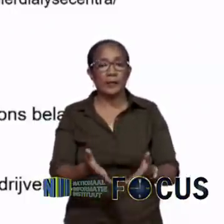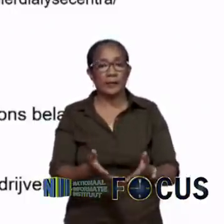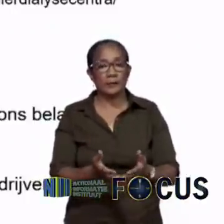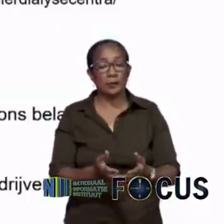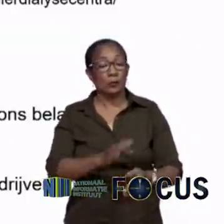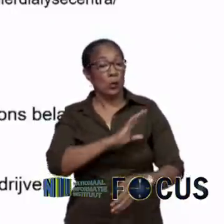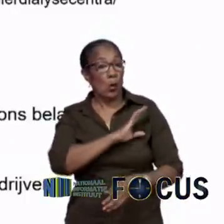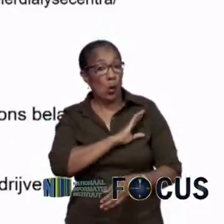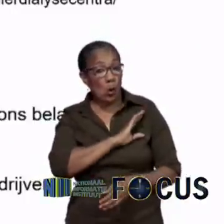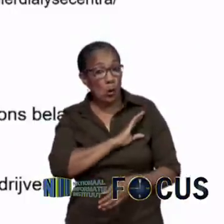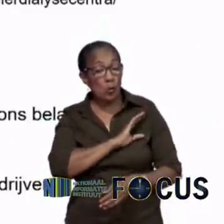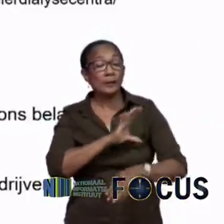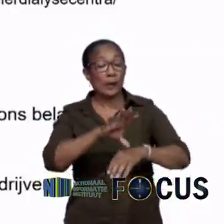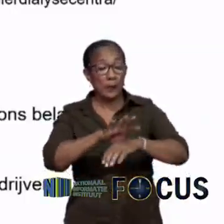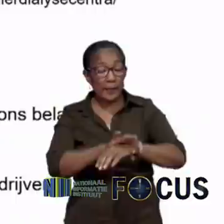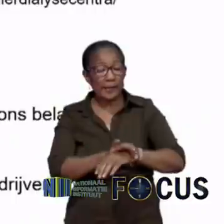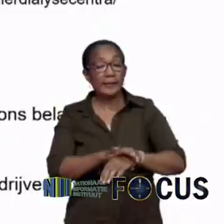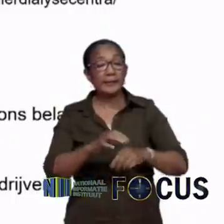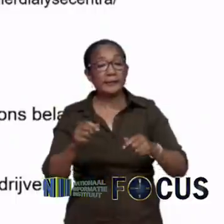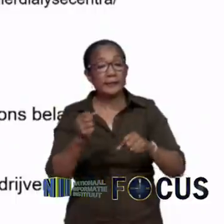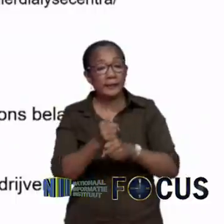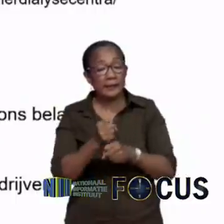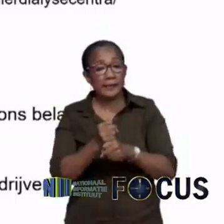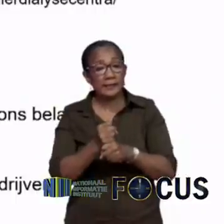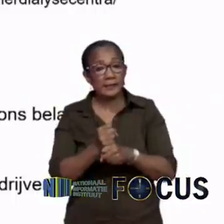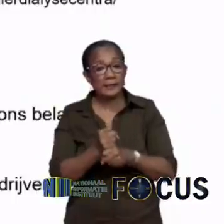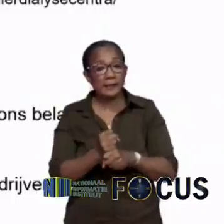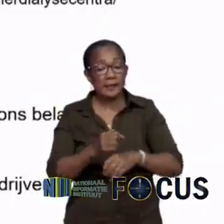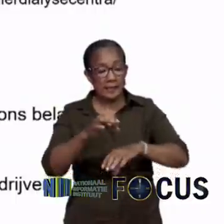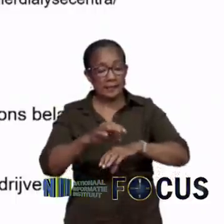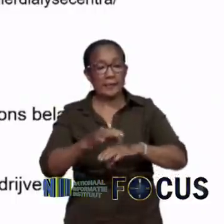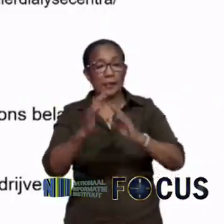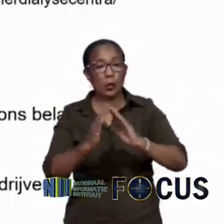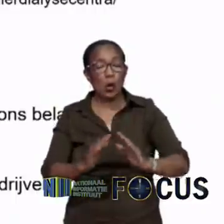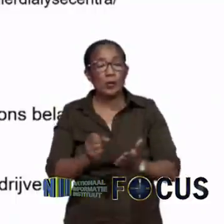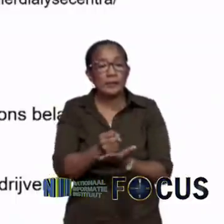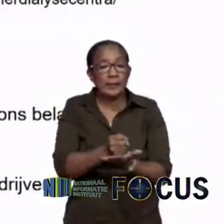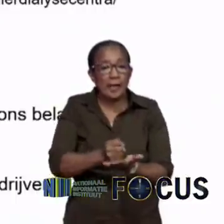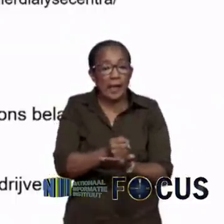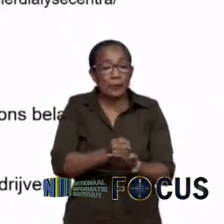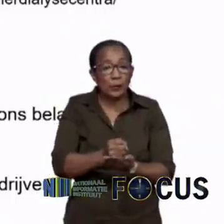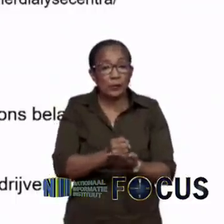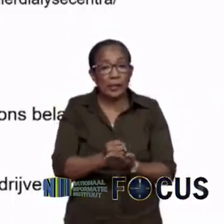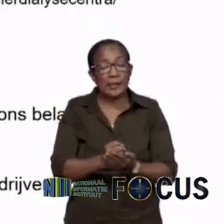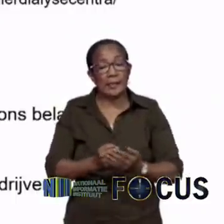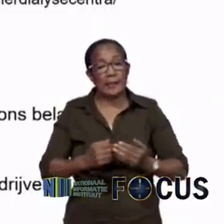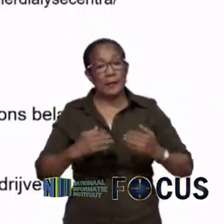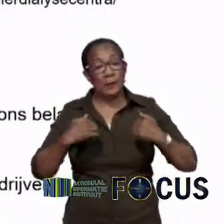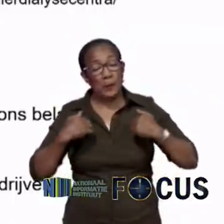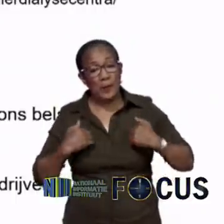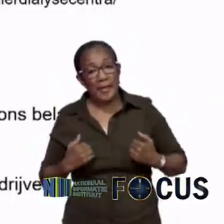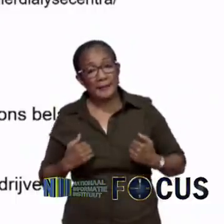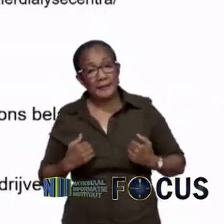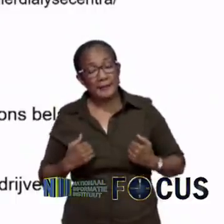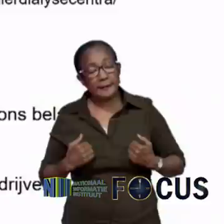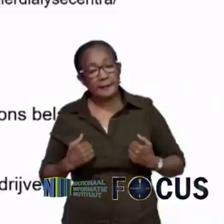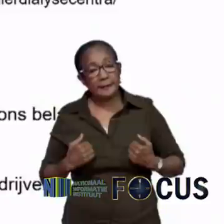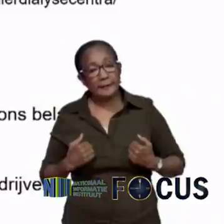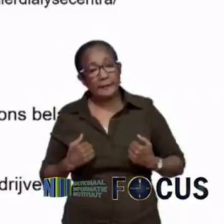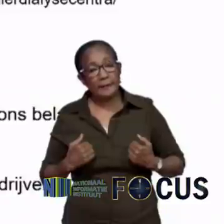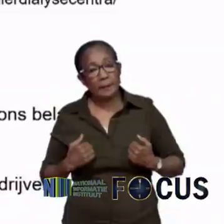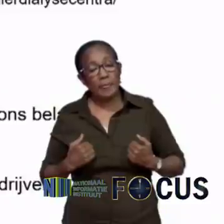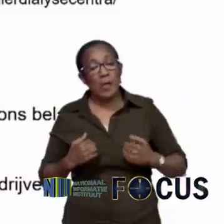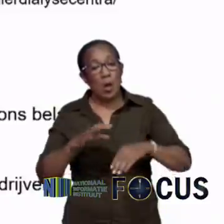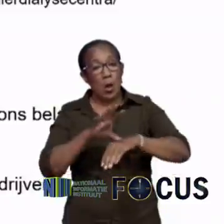zo ook de medische diensten, atoso, apotheek, dus massa abi en